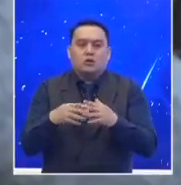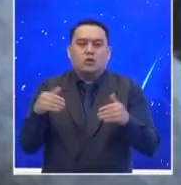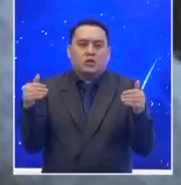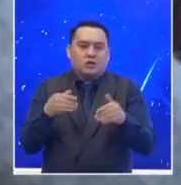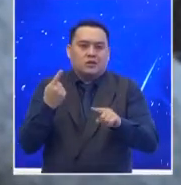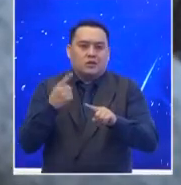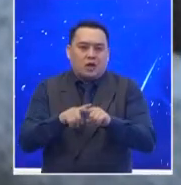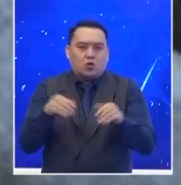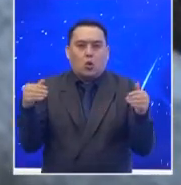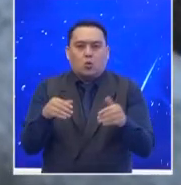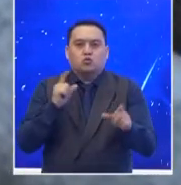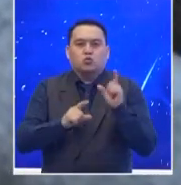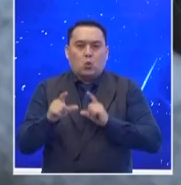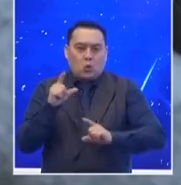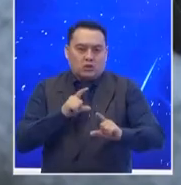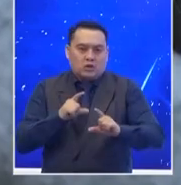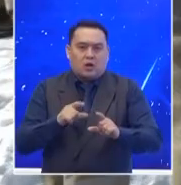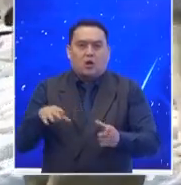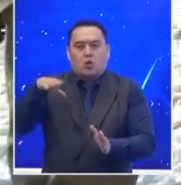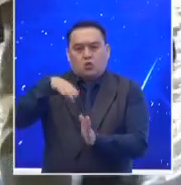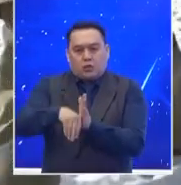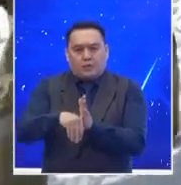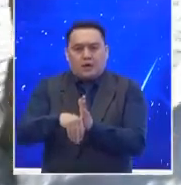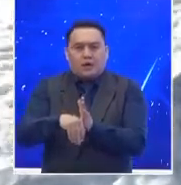кәсіптік техникалық колледжінің ерікті студенттері де